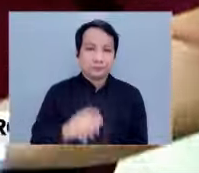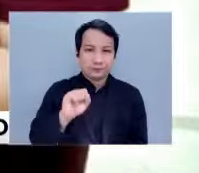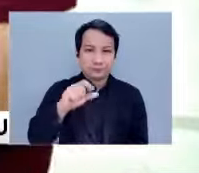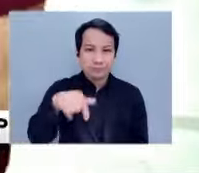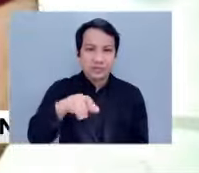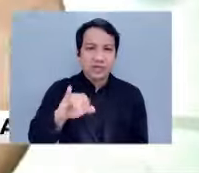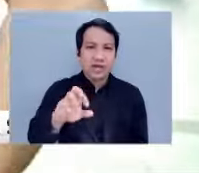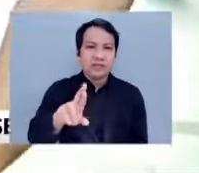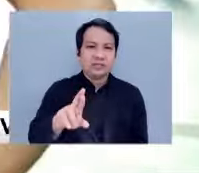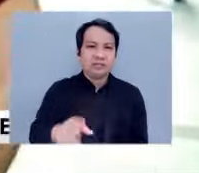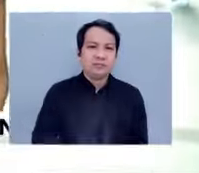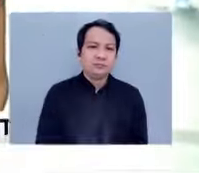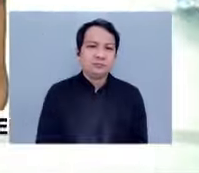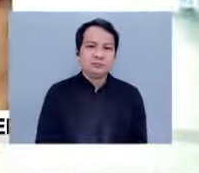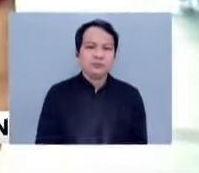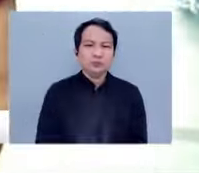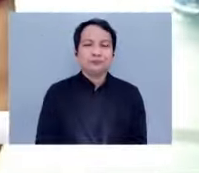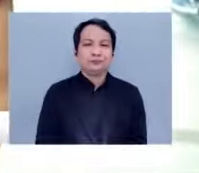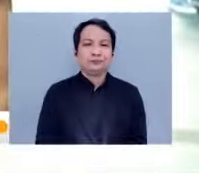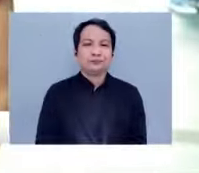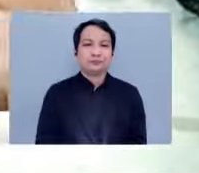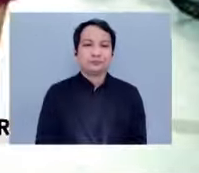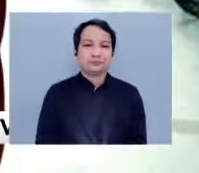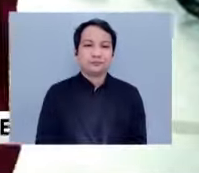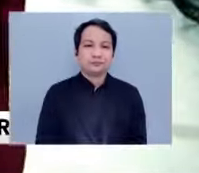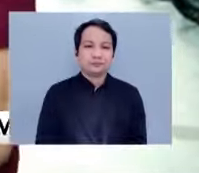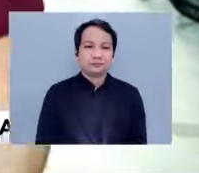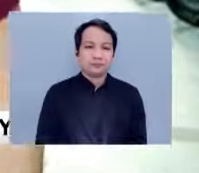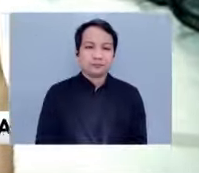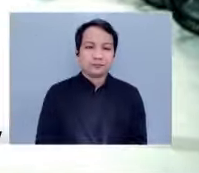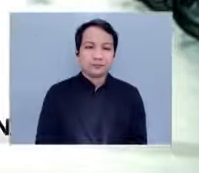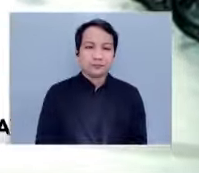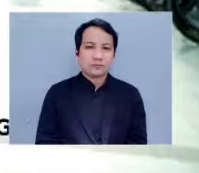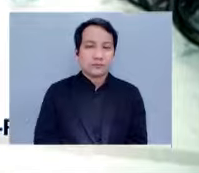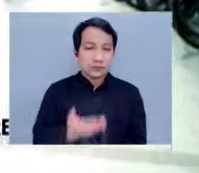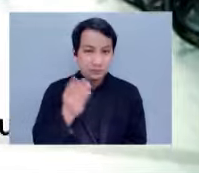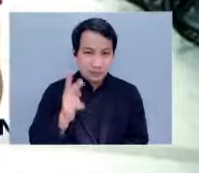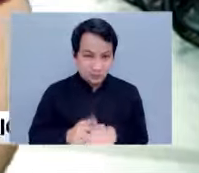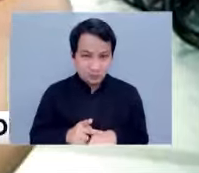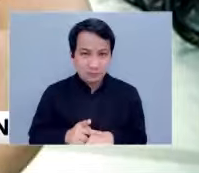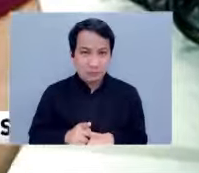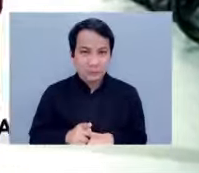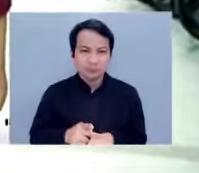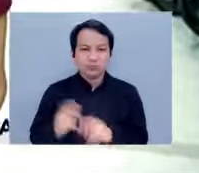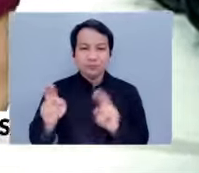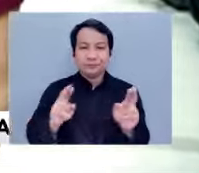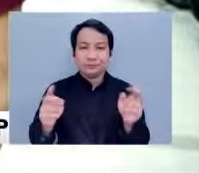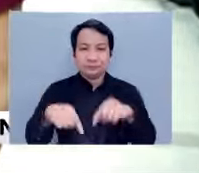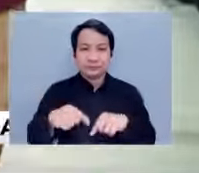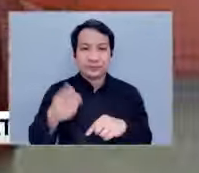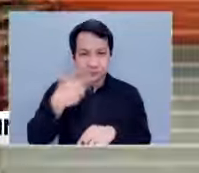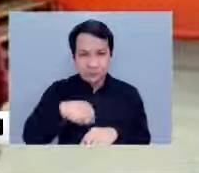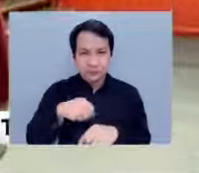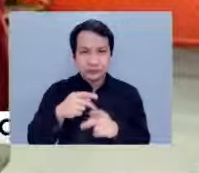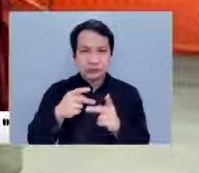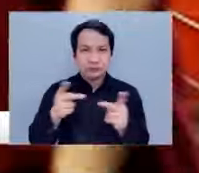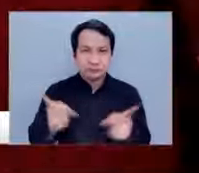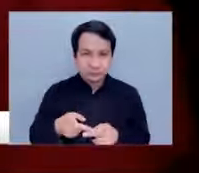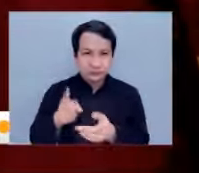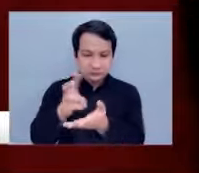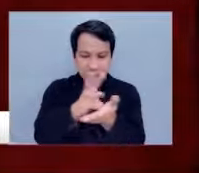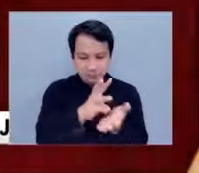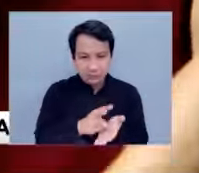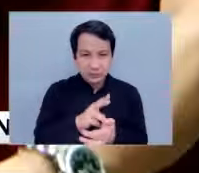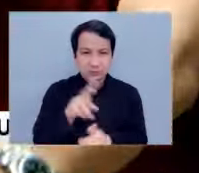okay. Bakit Sikihor? Beach person. So gusto mo sa Pilipinas lang talaga? Yes, ang daming magandang place talaga sa Pilipinas. On the spot